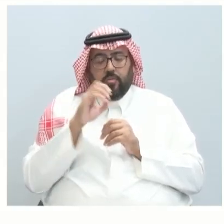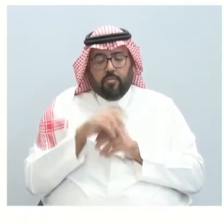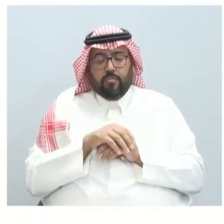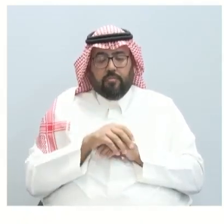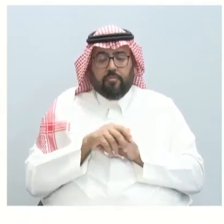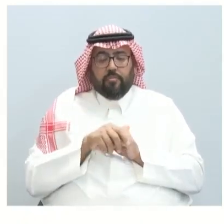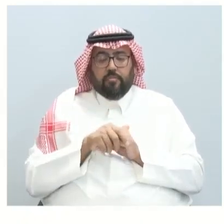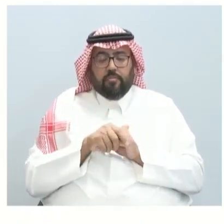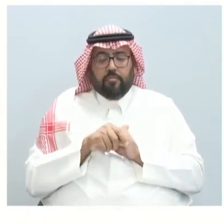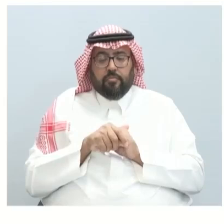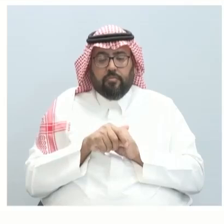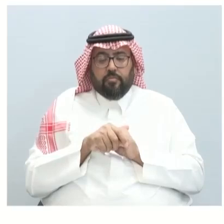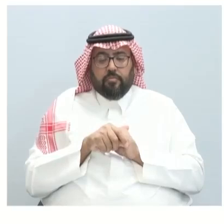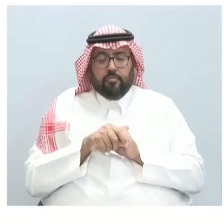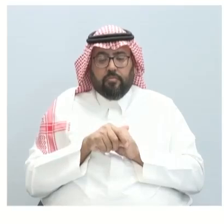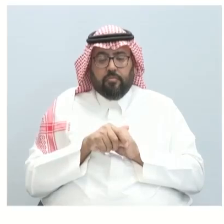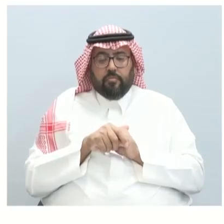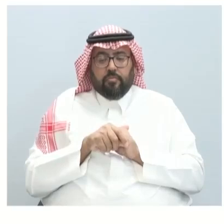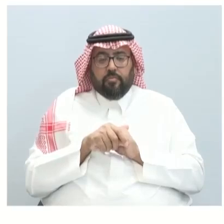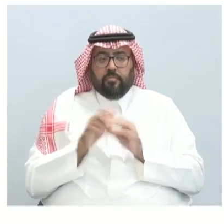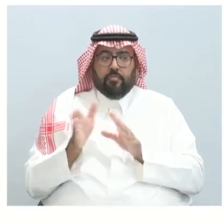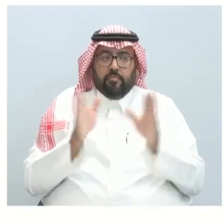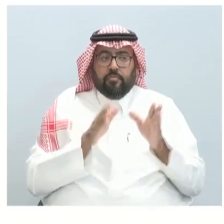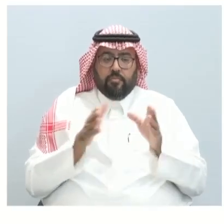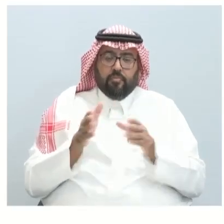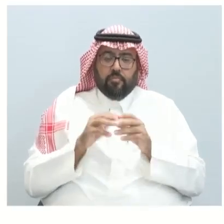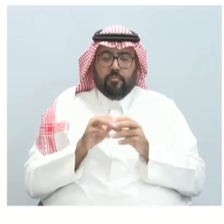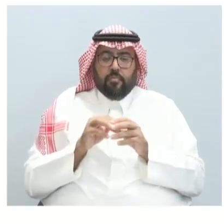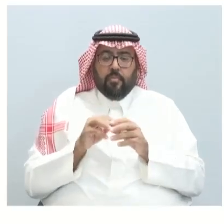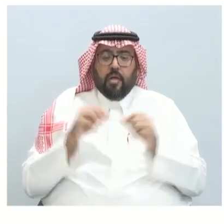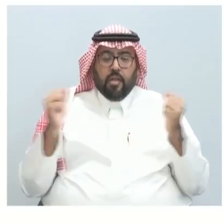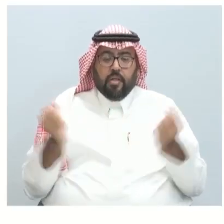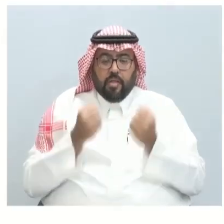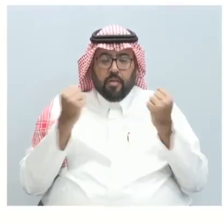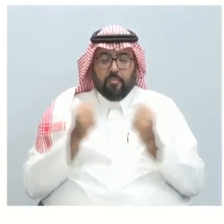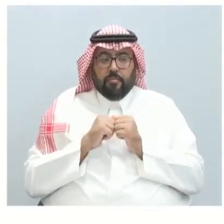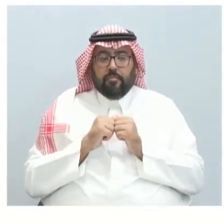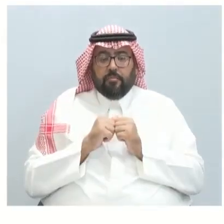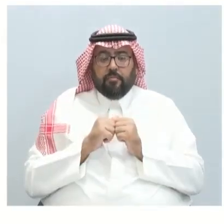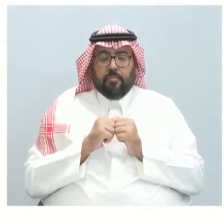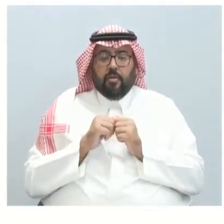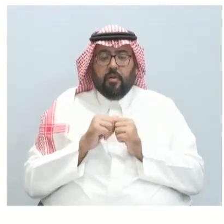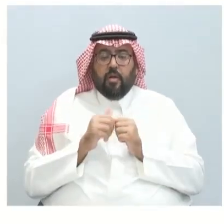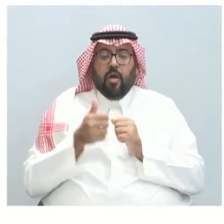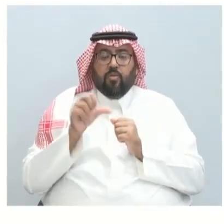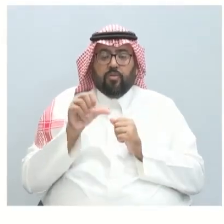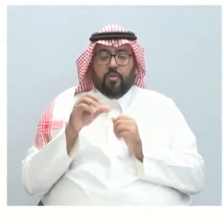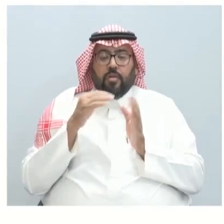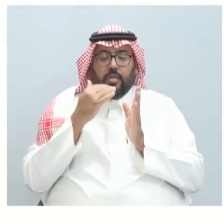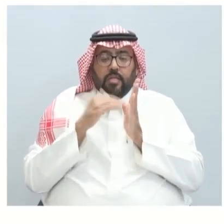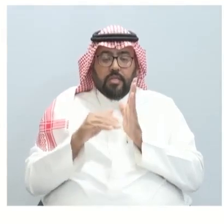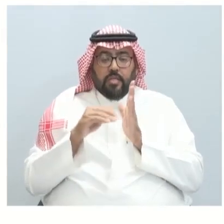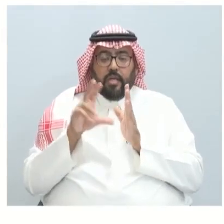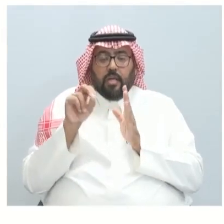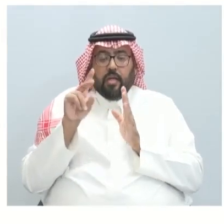حددنا الاجابه الصحيحه لهذا المثال اذا منه ننتقل الى التدريبات وهنا يقول اوجد نصف القطر